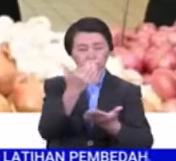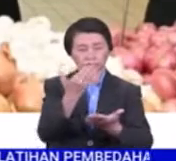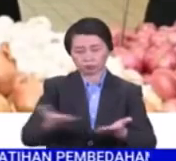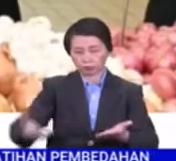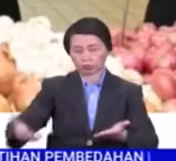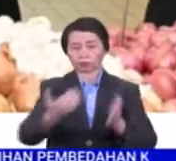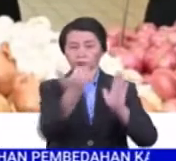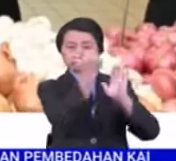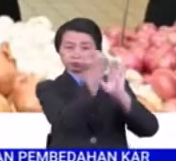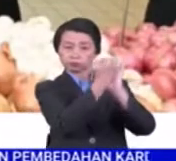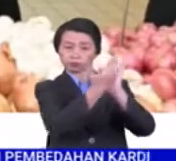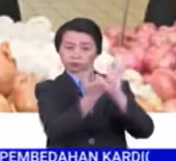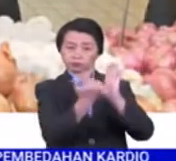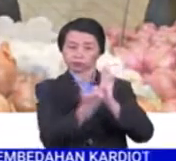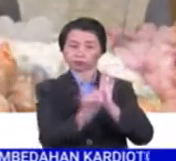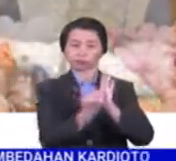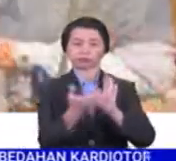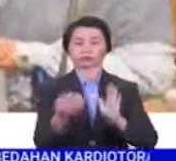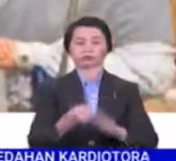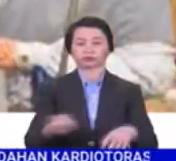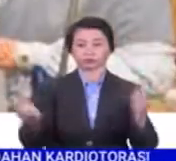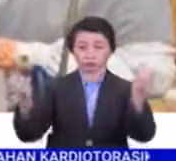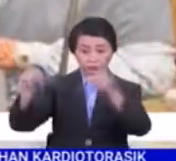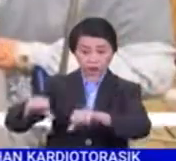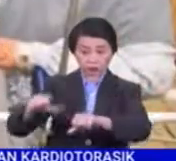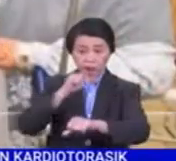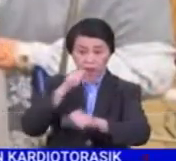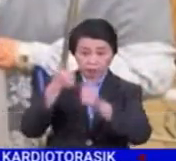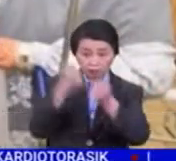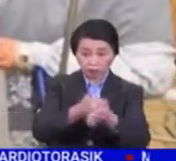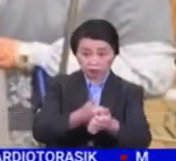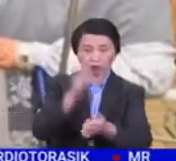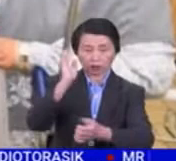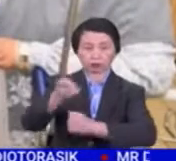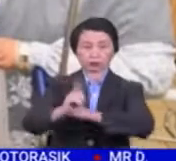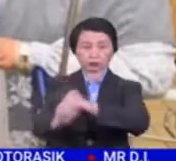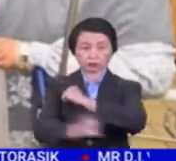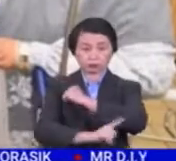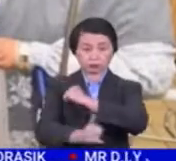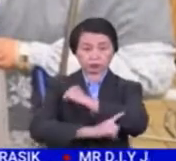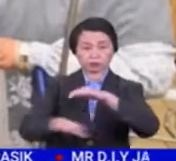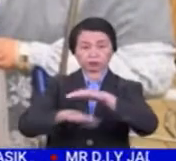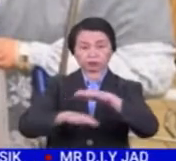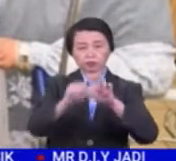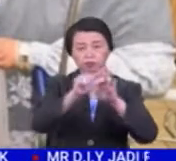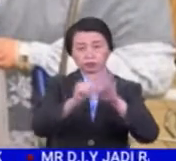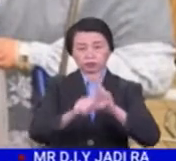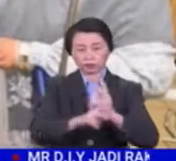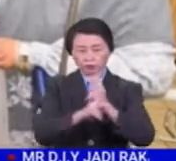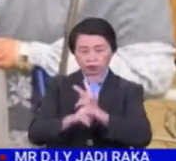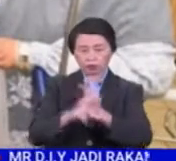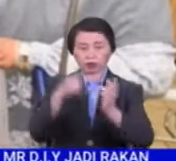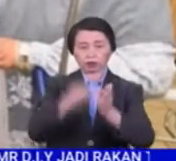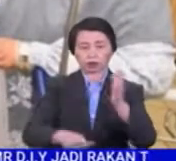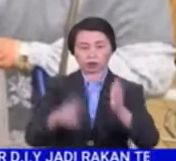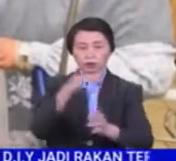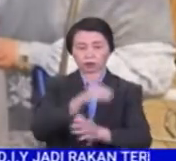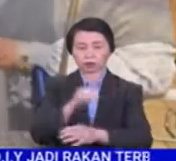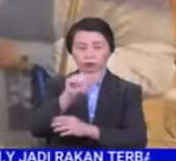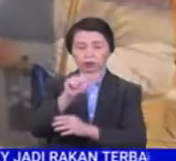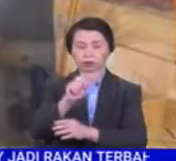dalam ide Fitri tersebut kegagalan mematuhinya akan dikenakan tindakan dibawa after kau harga dan nanti